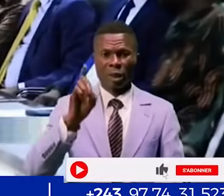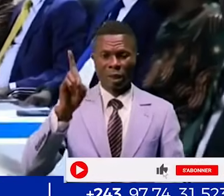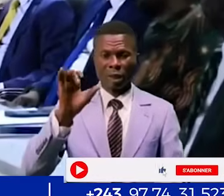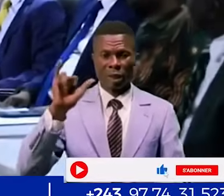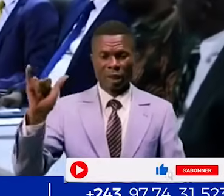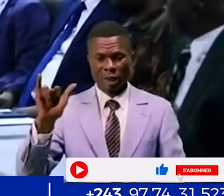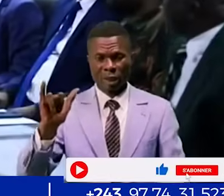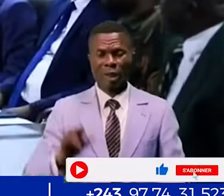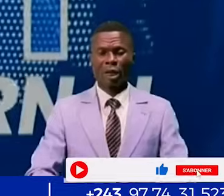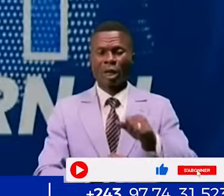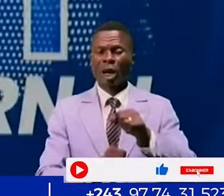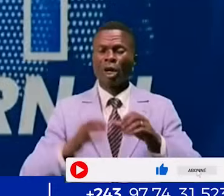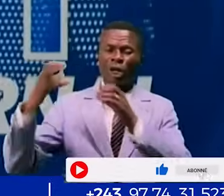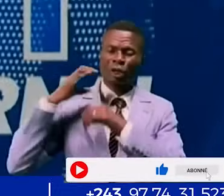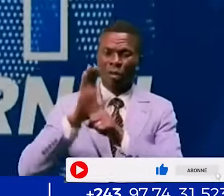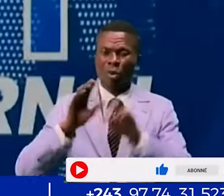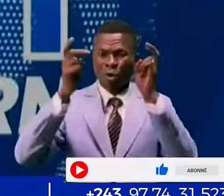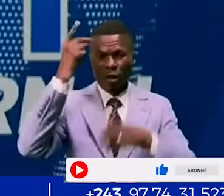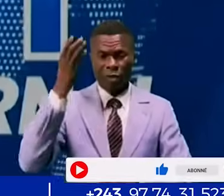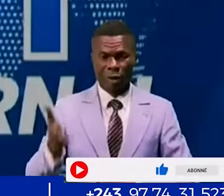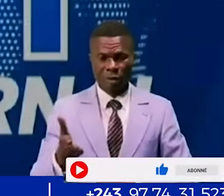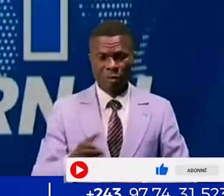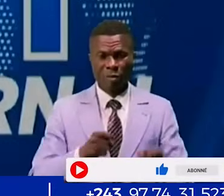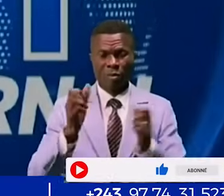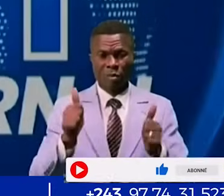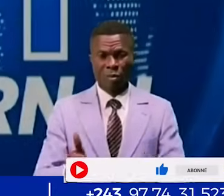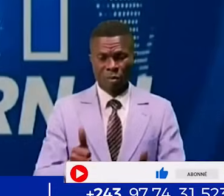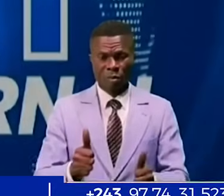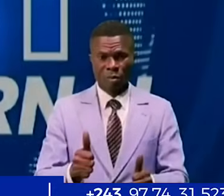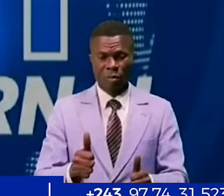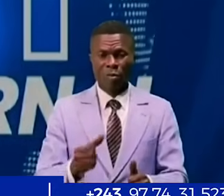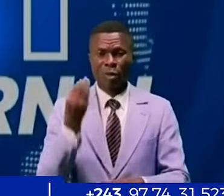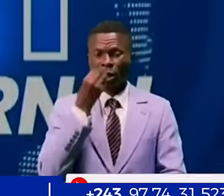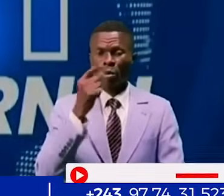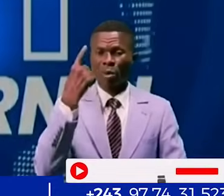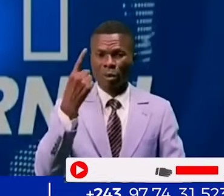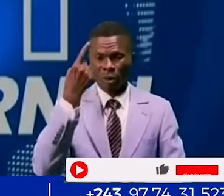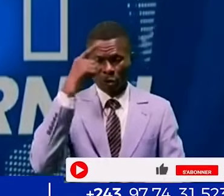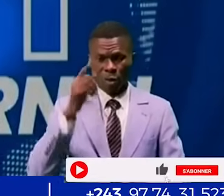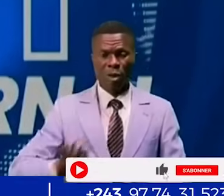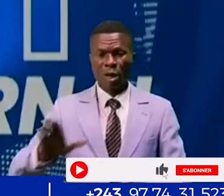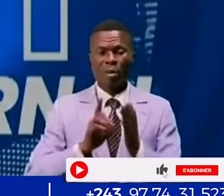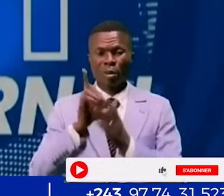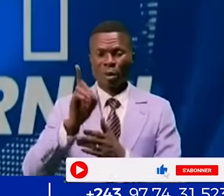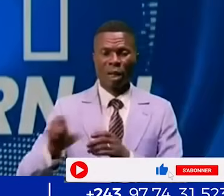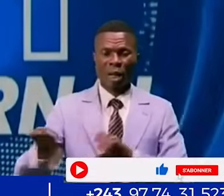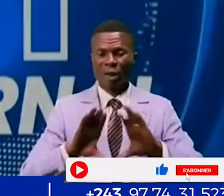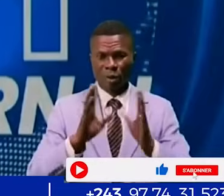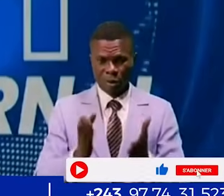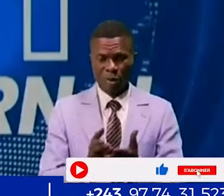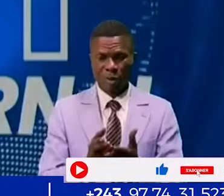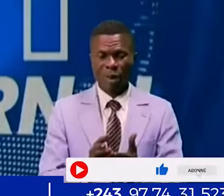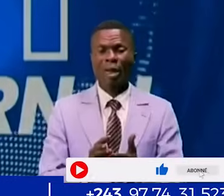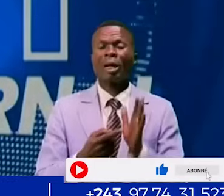poids des Kinlabel. Et la bonne gouvernance, c'est le maître mot pour qu'un pays émerge dans tous les domaines. Ceci